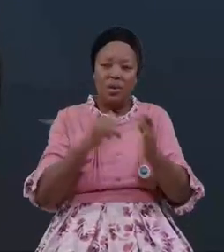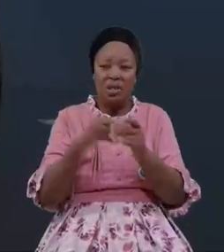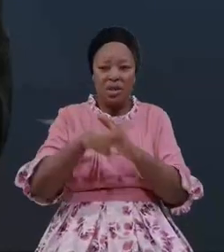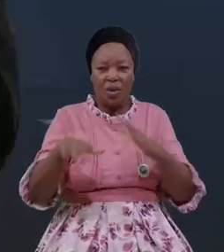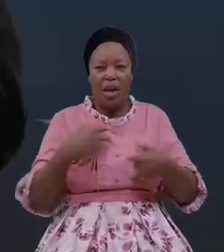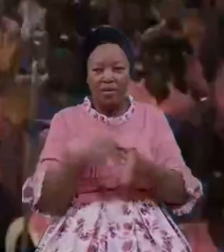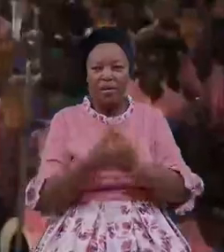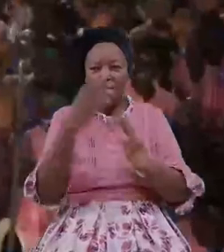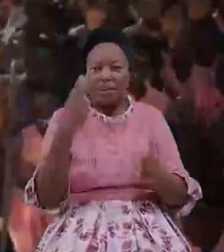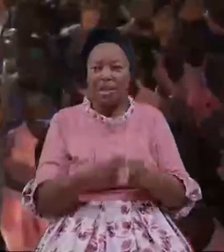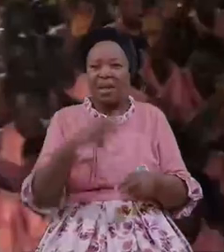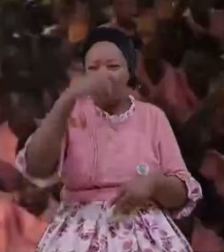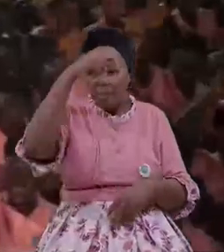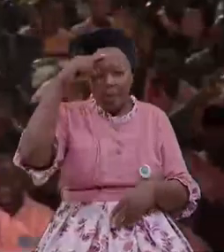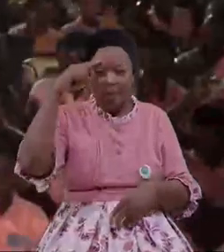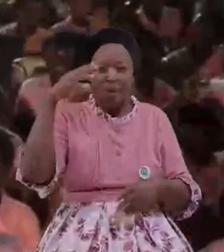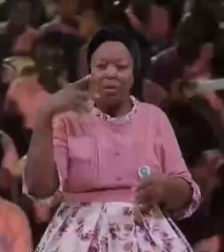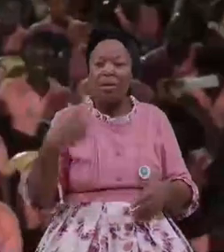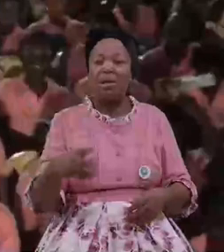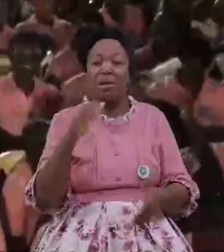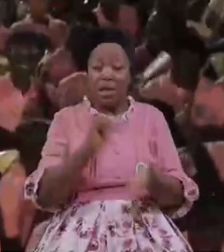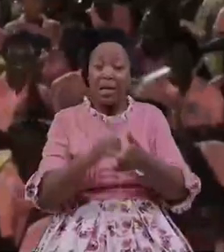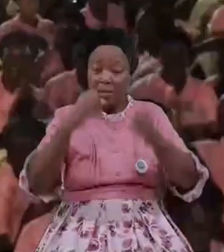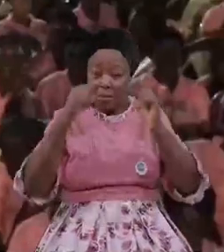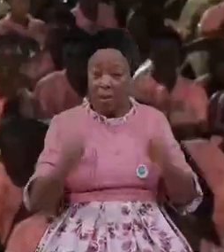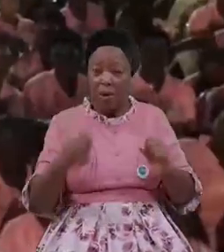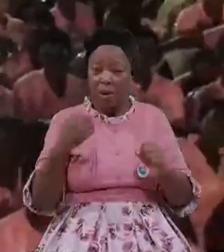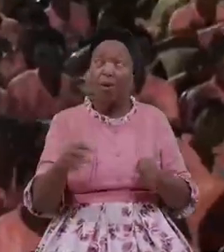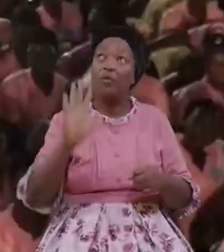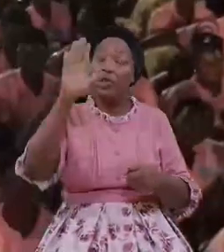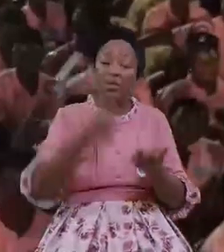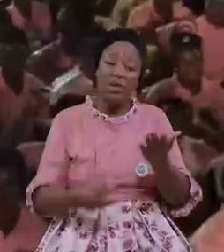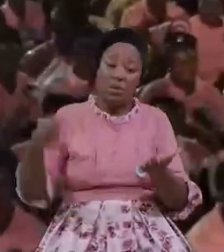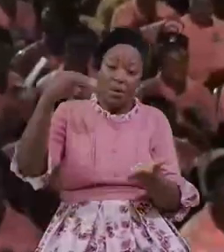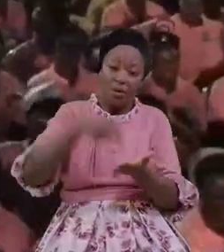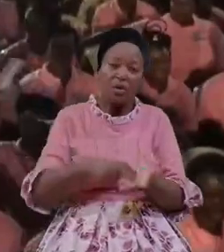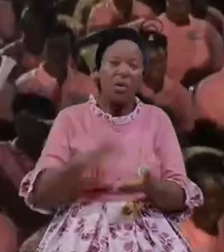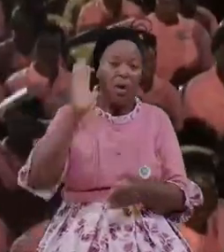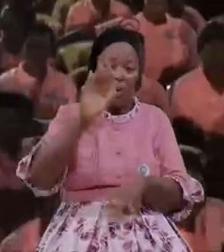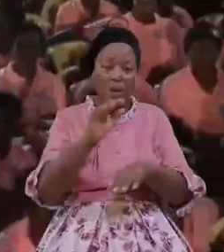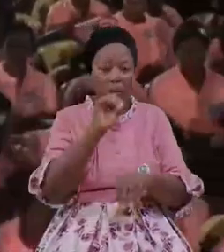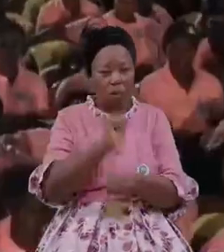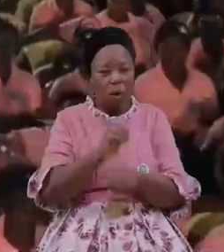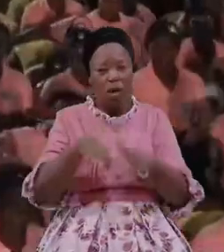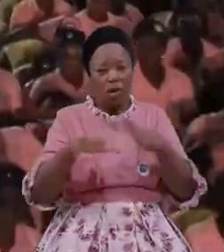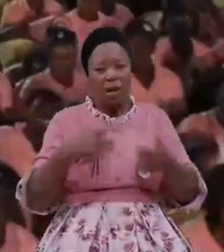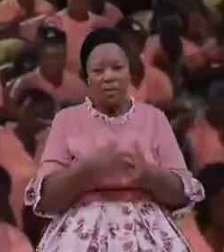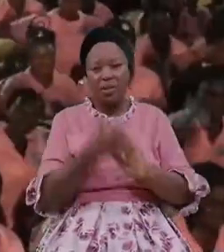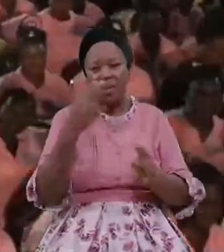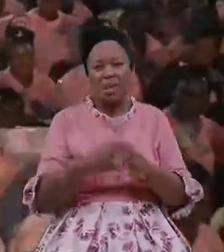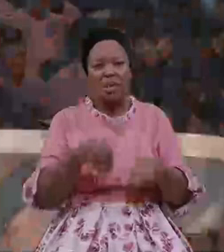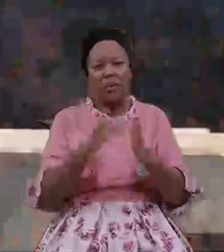nom de jésus-chist parce que la puissance de sa résurrection va agir dans votre vie allons